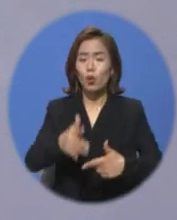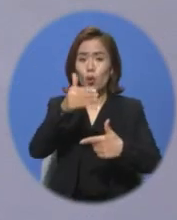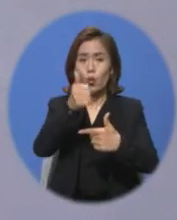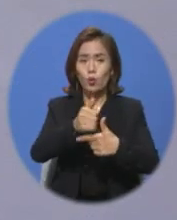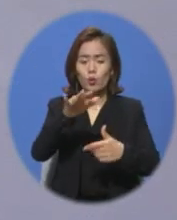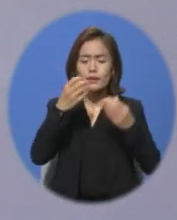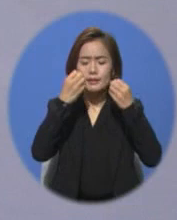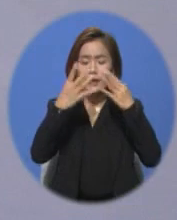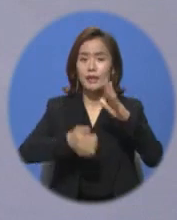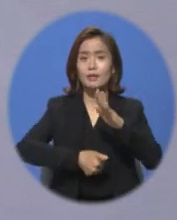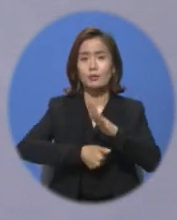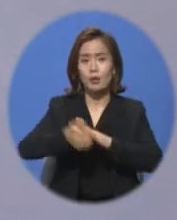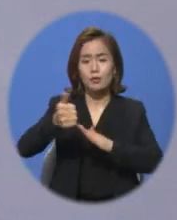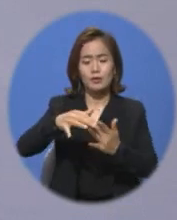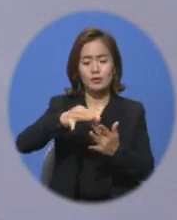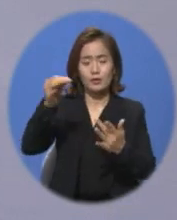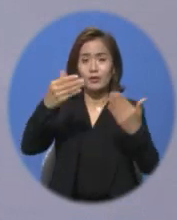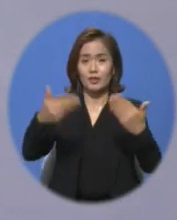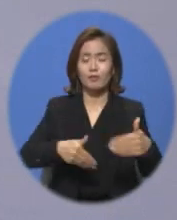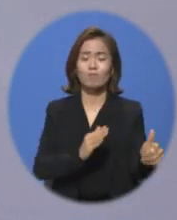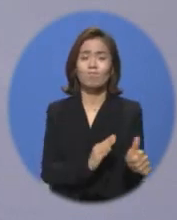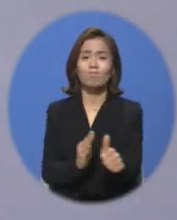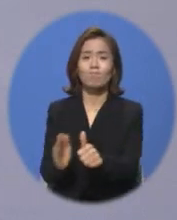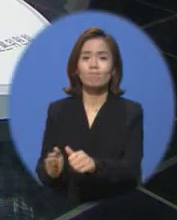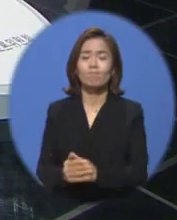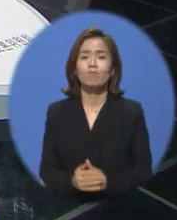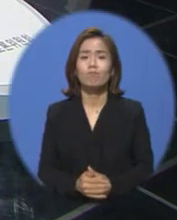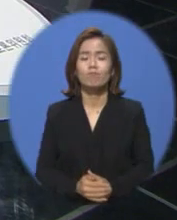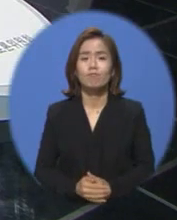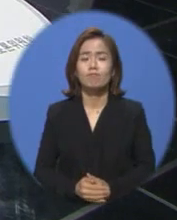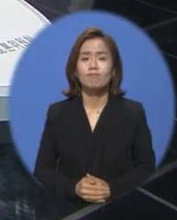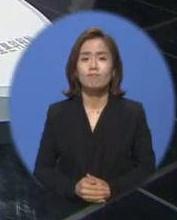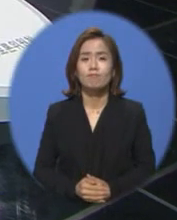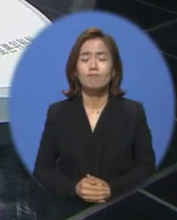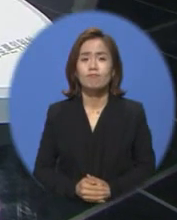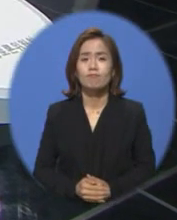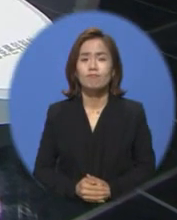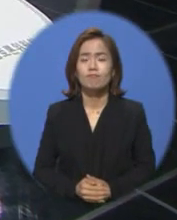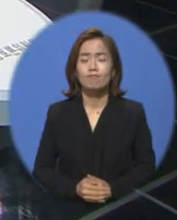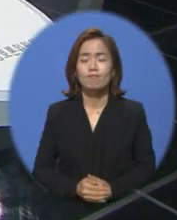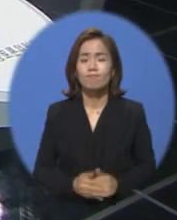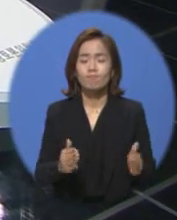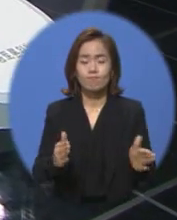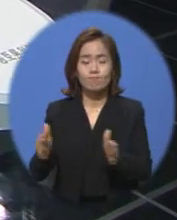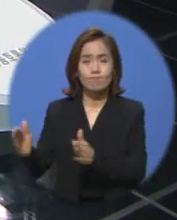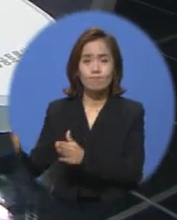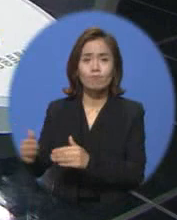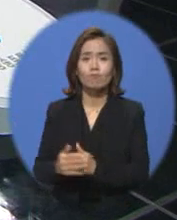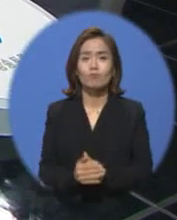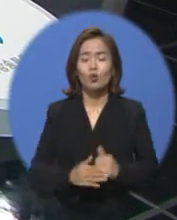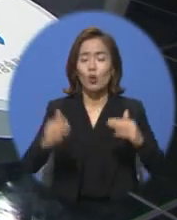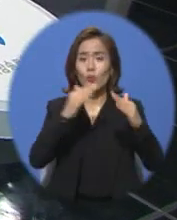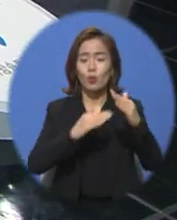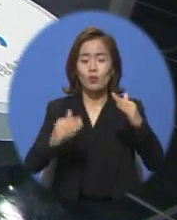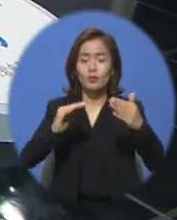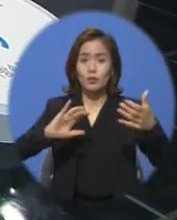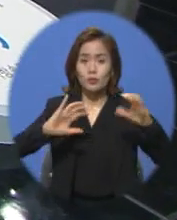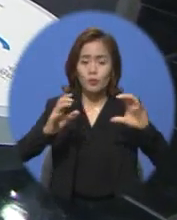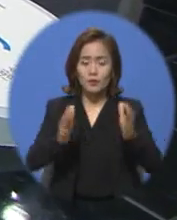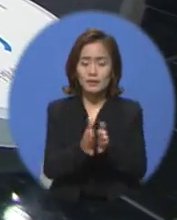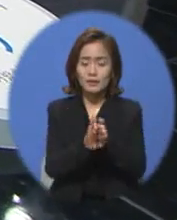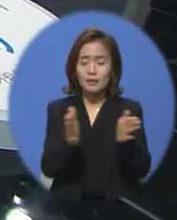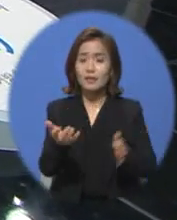호남의새로운희망으로,열정적이고유능한50대중반의김경진을뽑아주십시오.네, 감사합니다.본격적인토론을시작하기전에